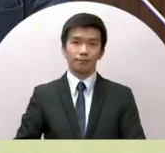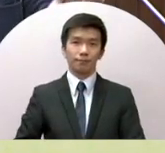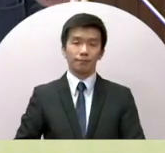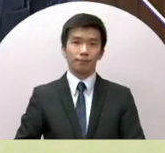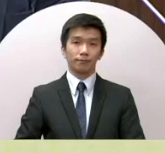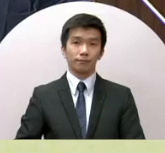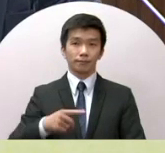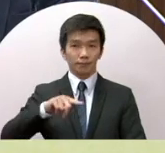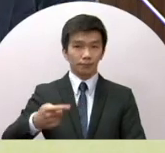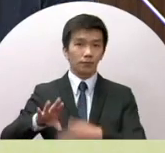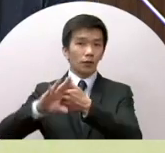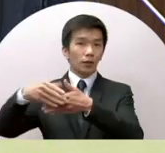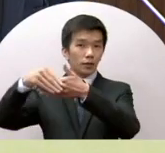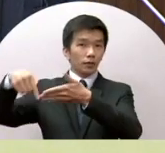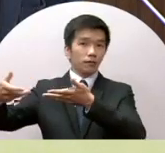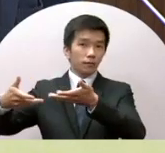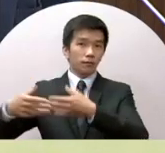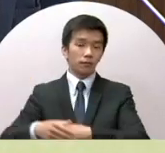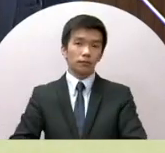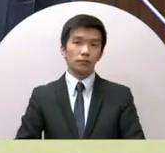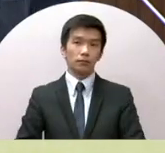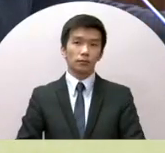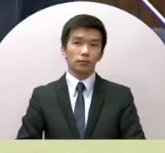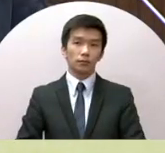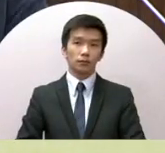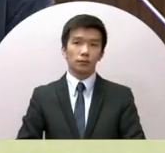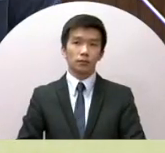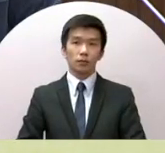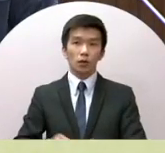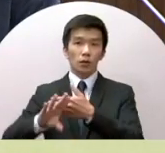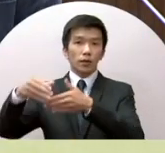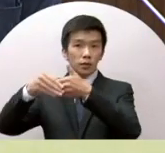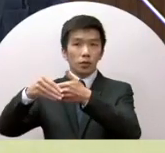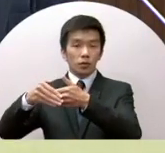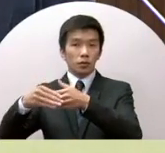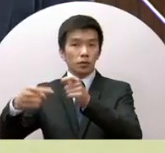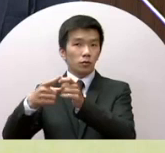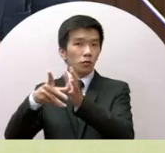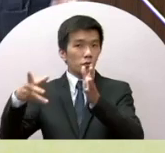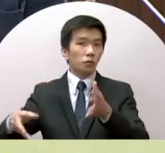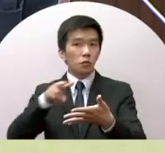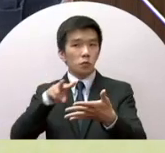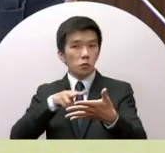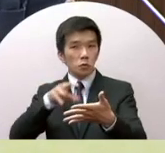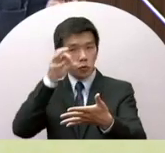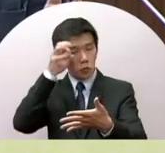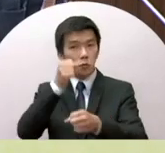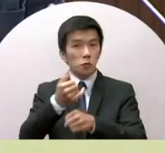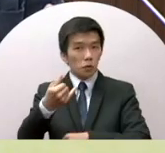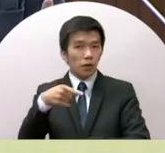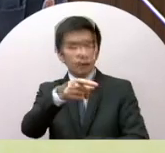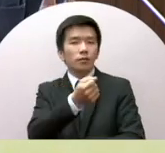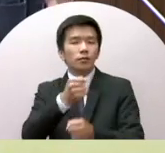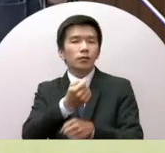我想回到外交的议题了哈。做个外交总体检，部长你很辛苦，我知道，但是这是我们必须要面对的国